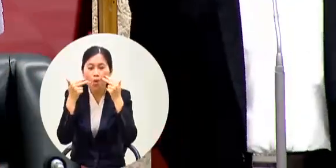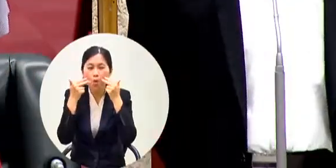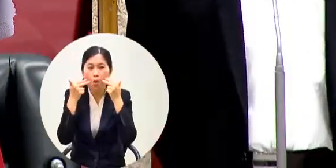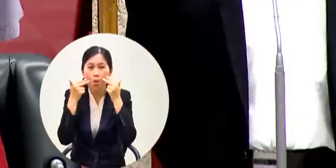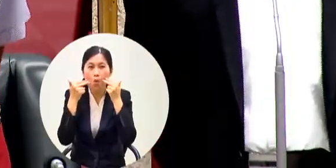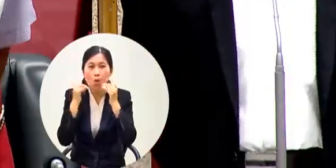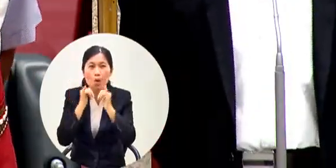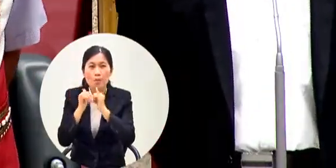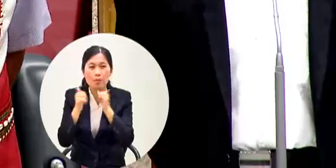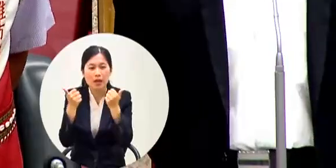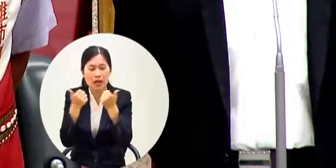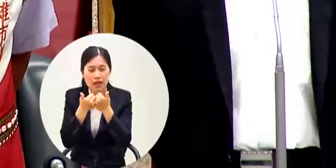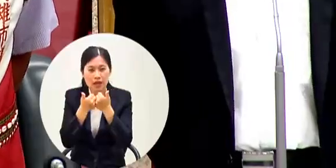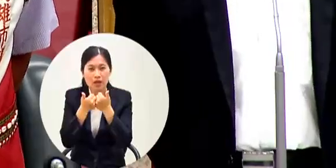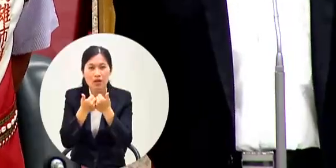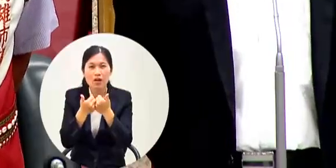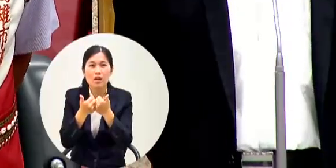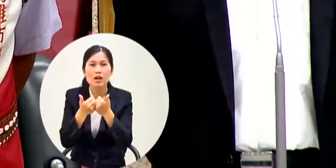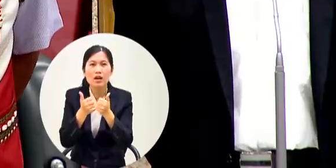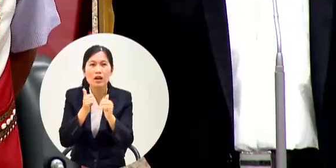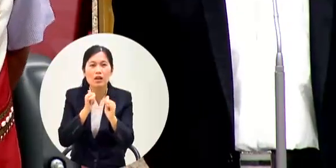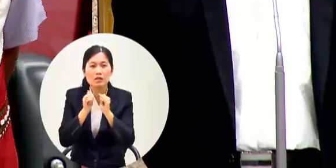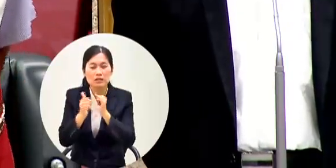最没有钱财的就教育局。